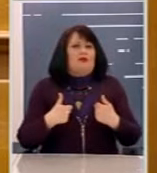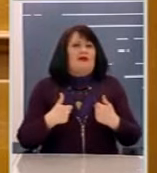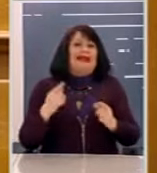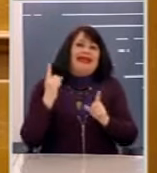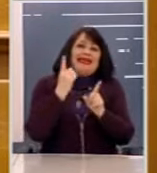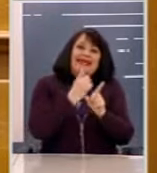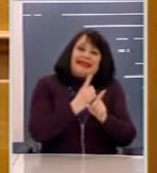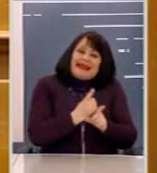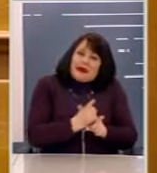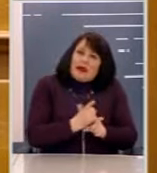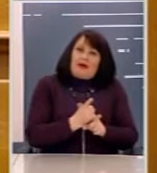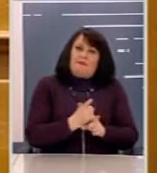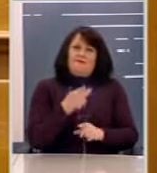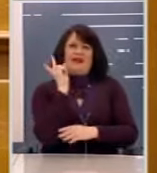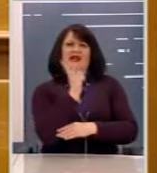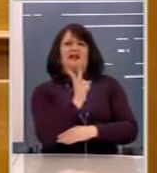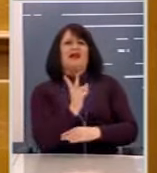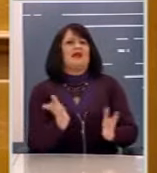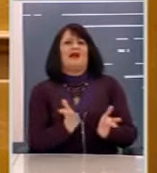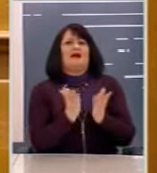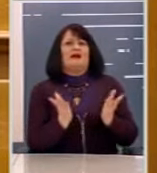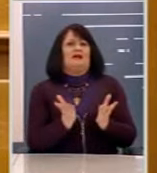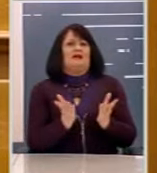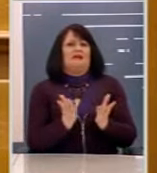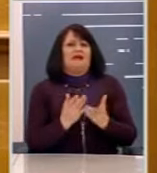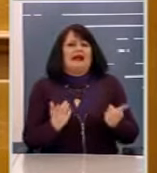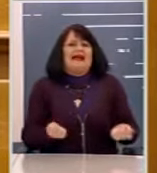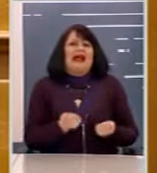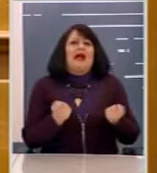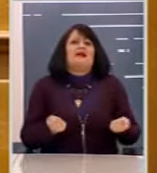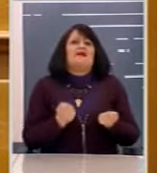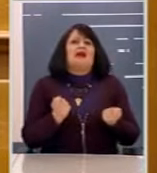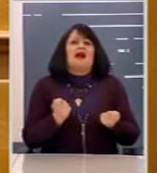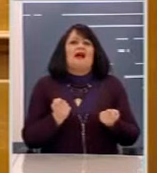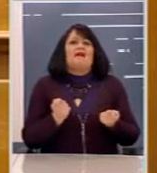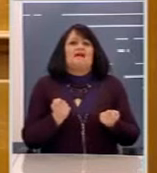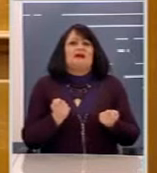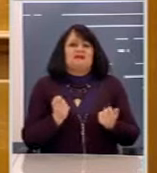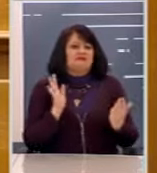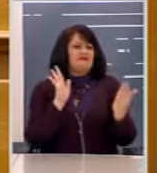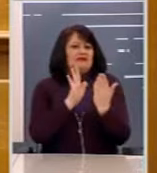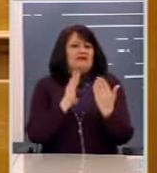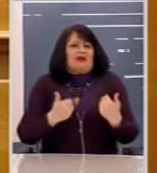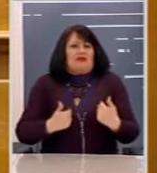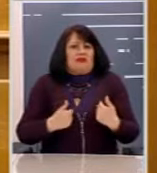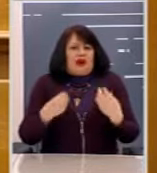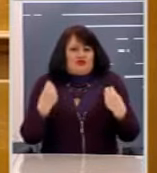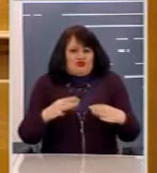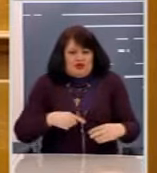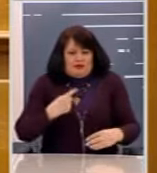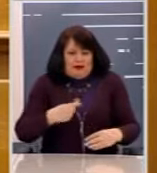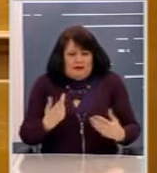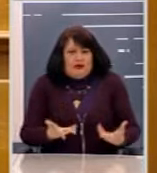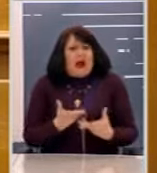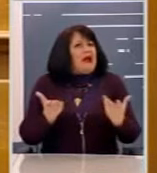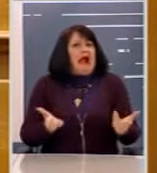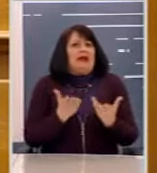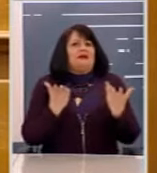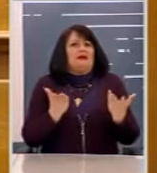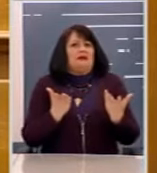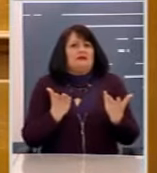να καταγγείλει μια οποιαδήποτε ανισότιμη ή αναξιοπρεπή αντιμετώπιση.